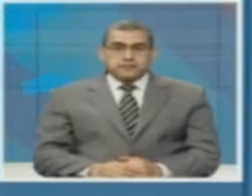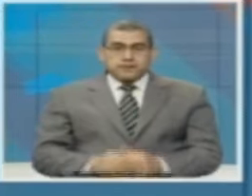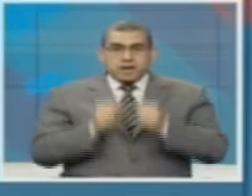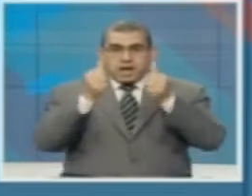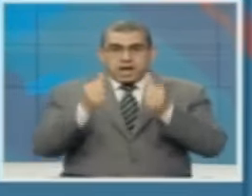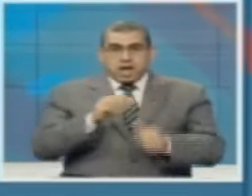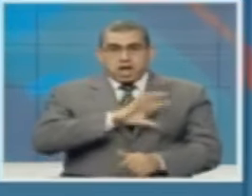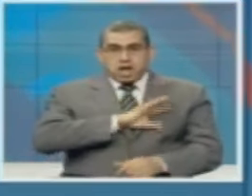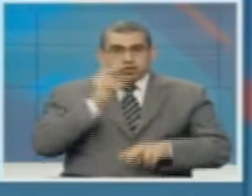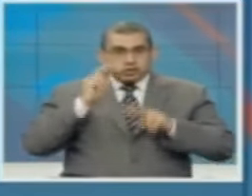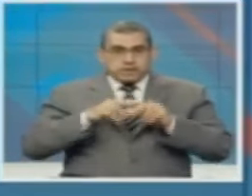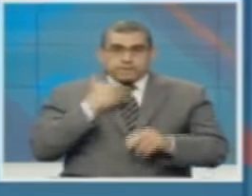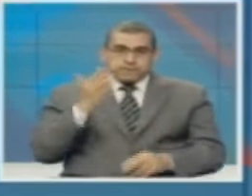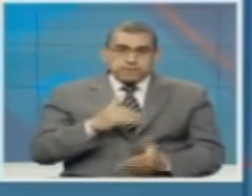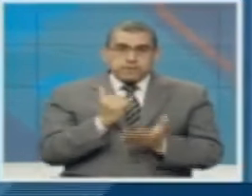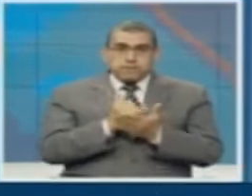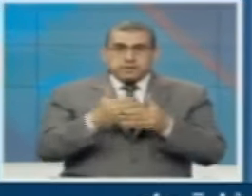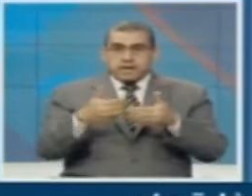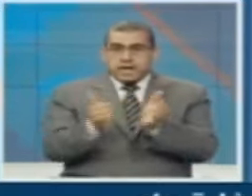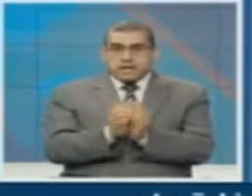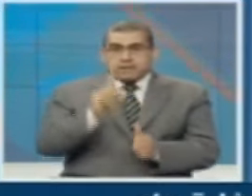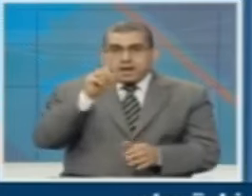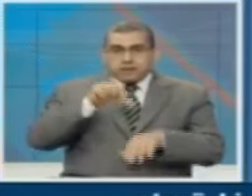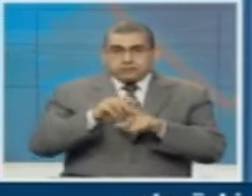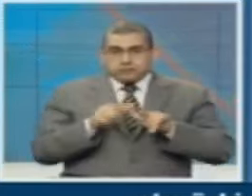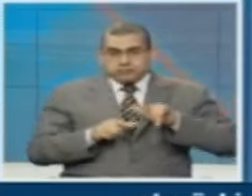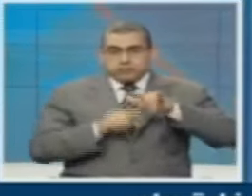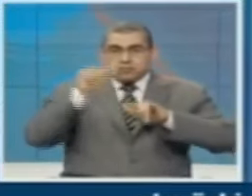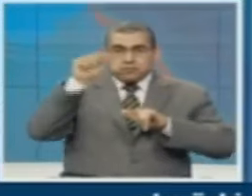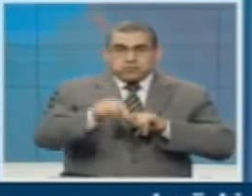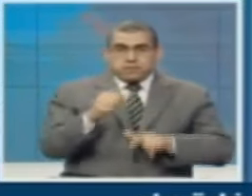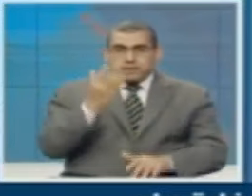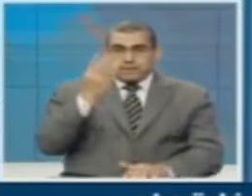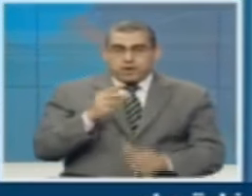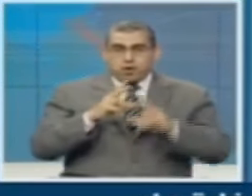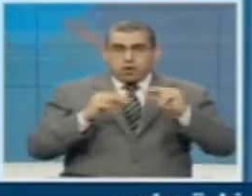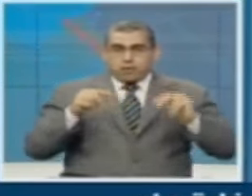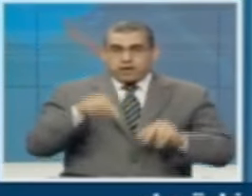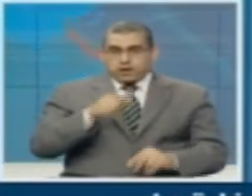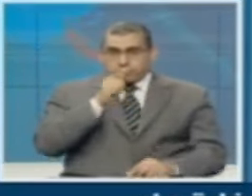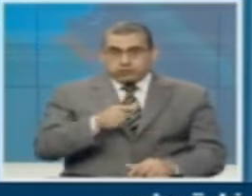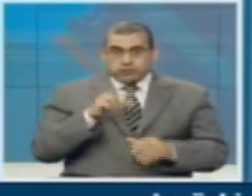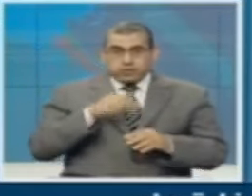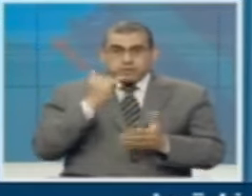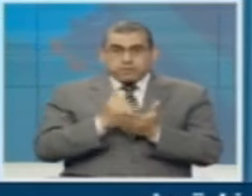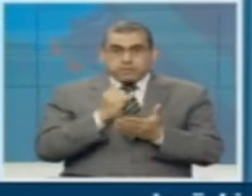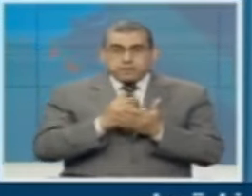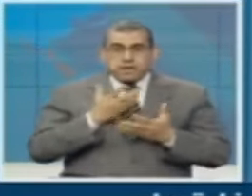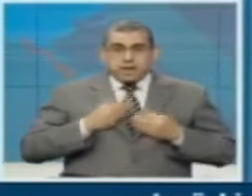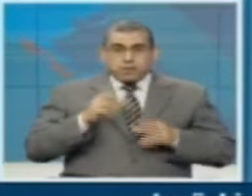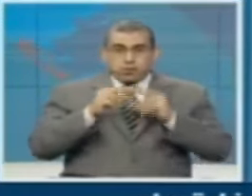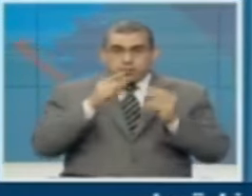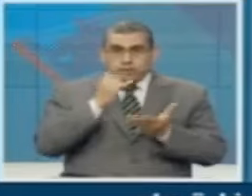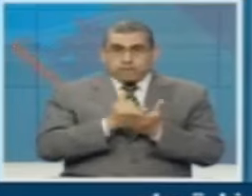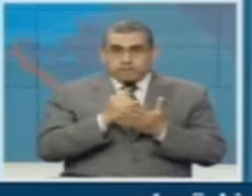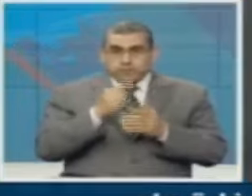أعلن الجيش الإسرائيلي مقتل مسؤول في حزب الله في غارة جوية ليلا في لبنان، ومن جهته قال مصدر أمني لبناني